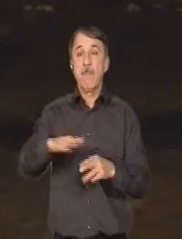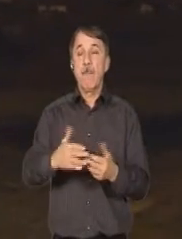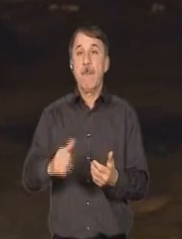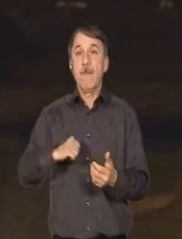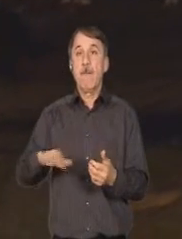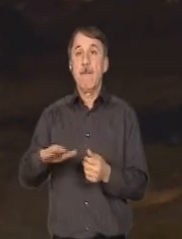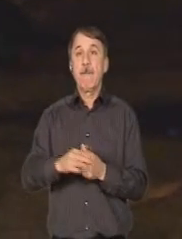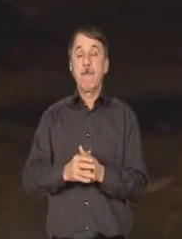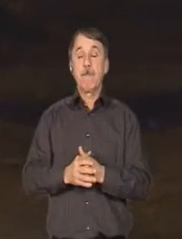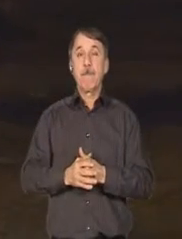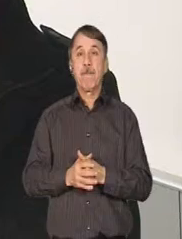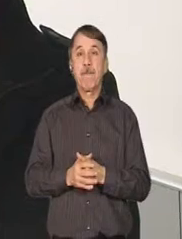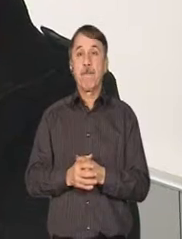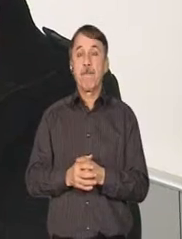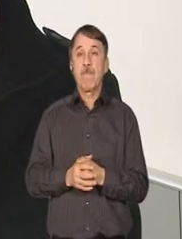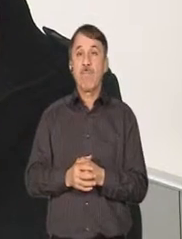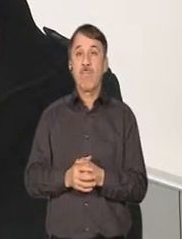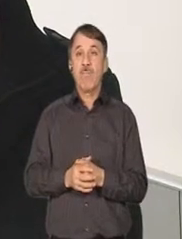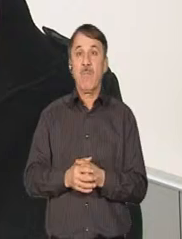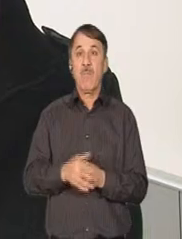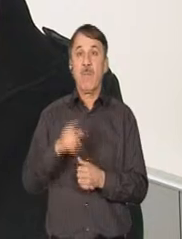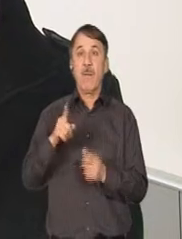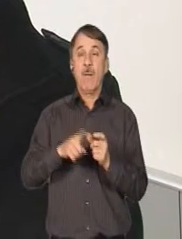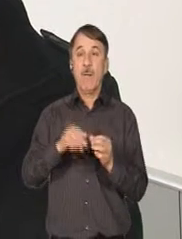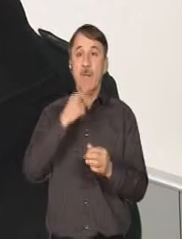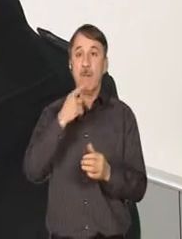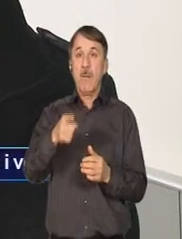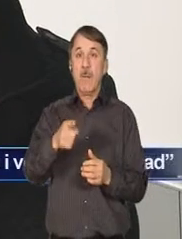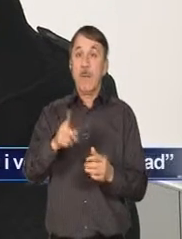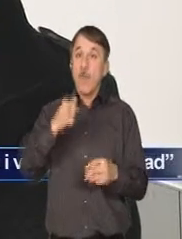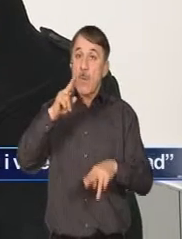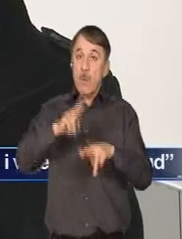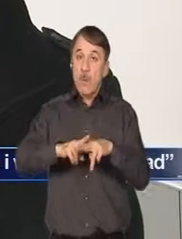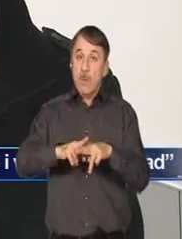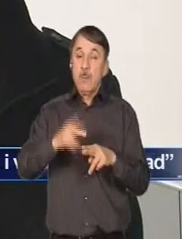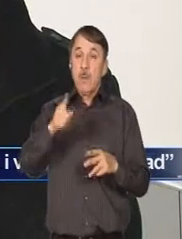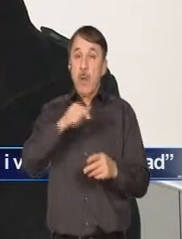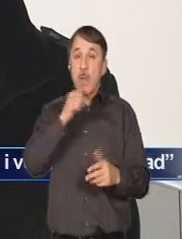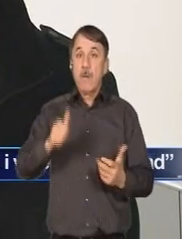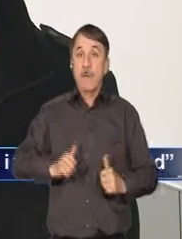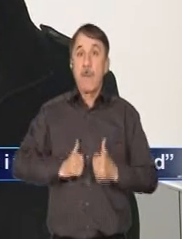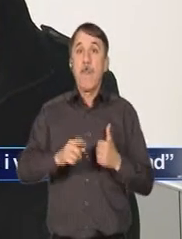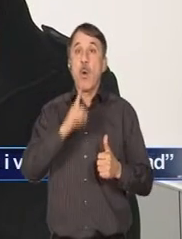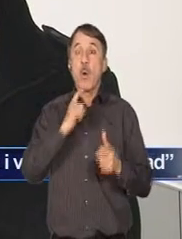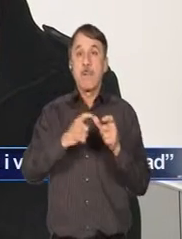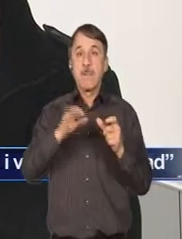3000 jedinki. To nije nikako, ne kažem, srećno rješenje, ali to je jedan prelazni period